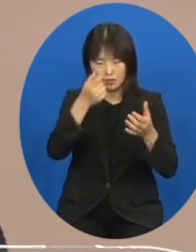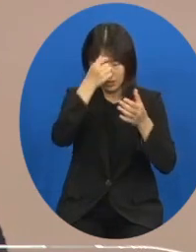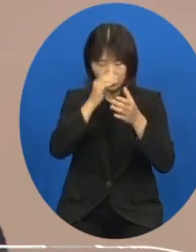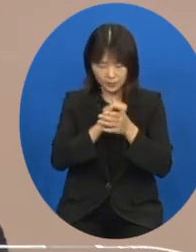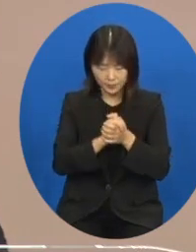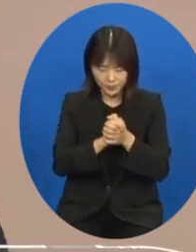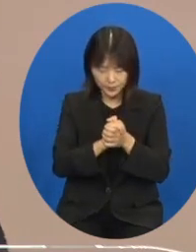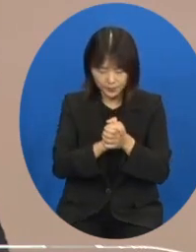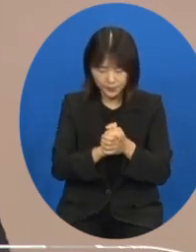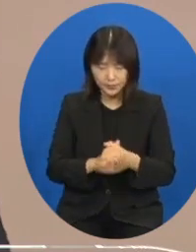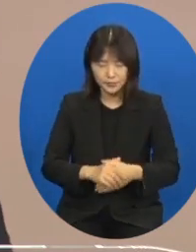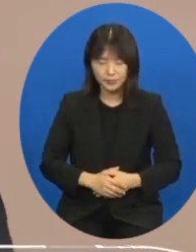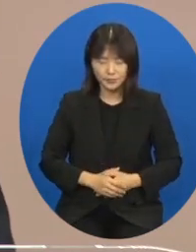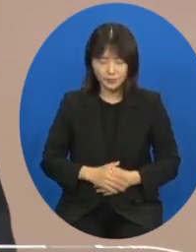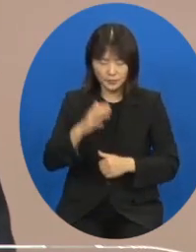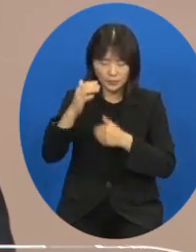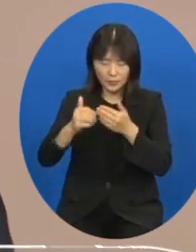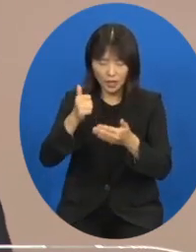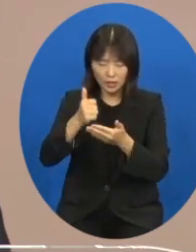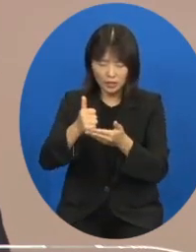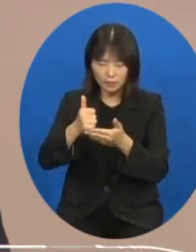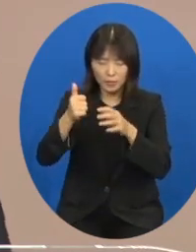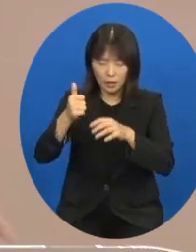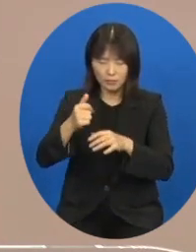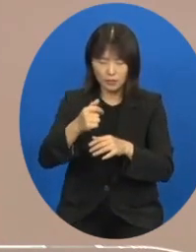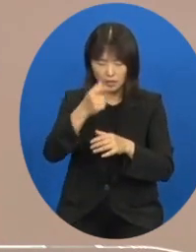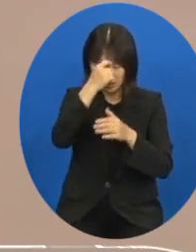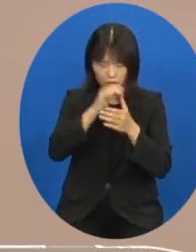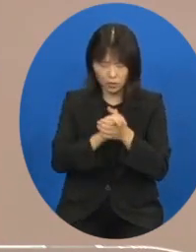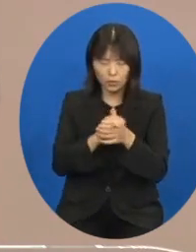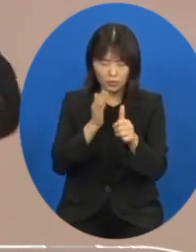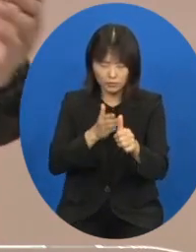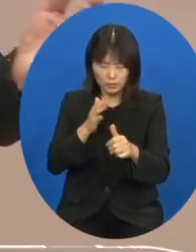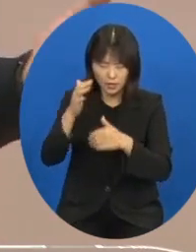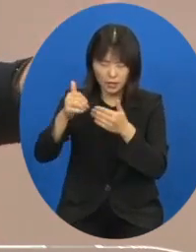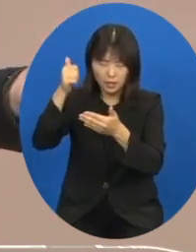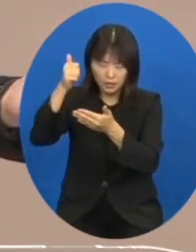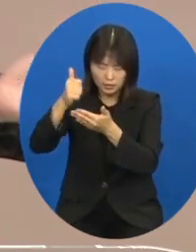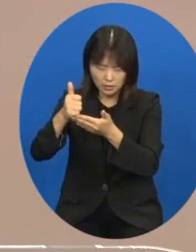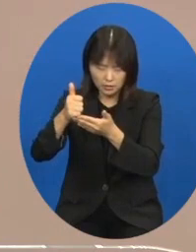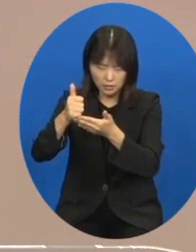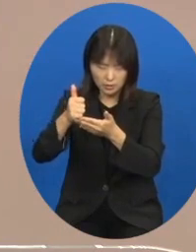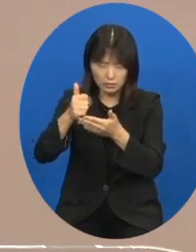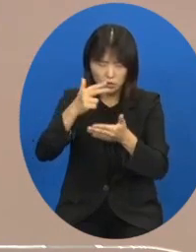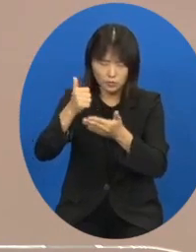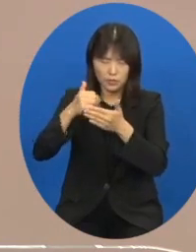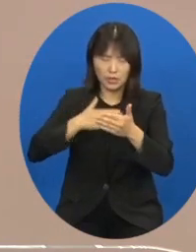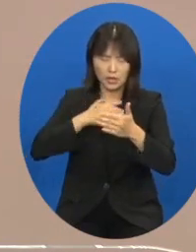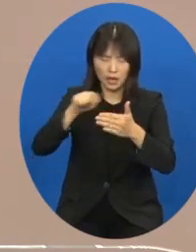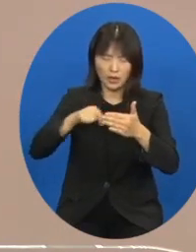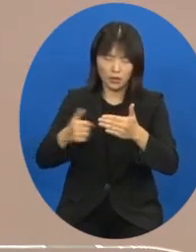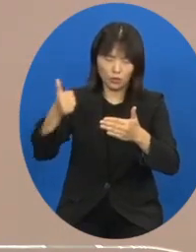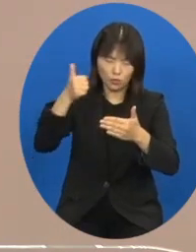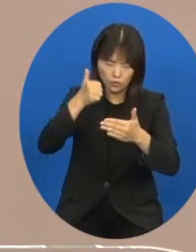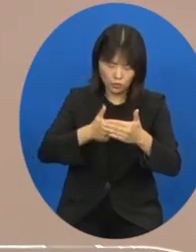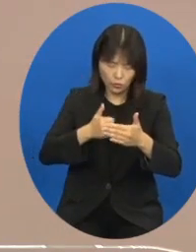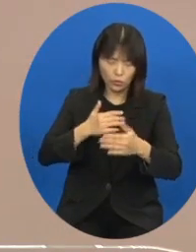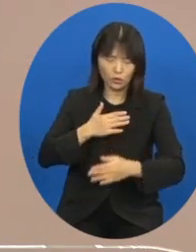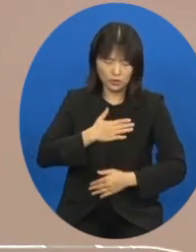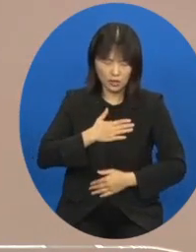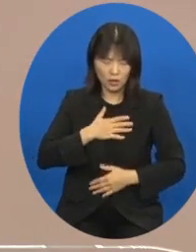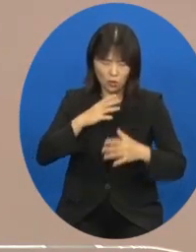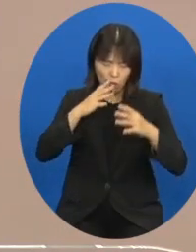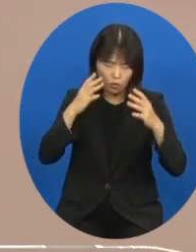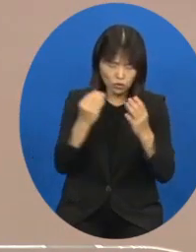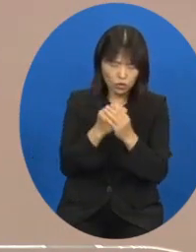기도하십시다. 하나님 앞에 구하시기 바랍니다. 하나님, 주님이 제 안에 오시고 제가